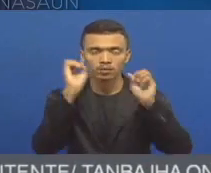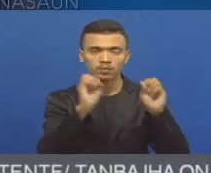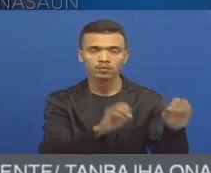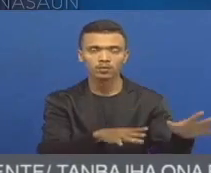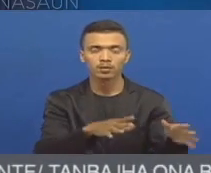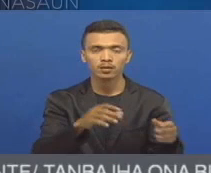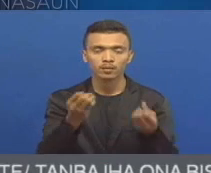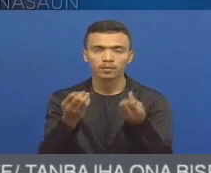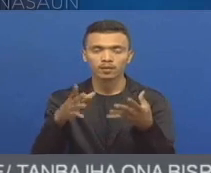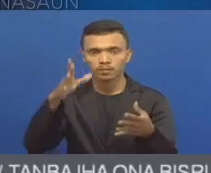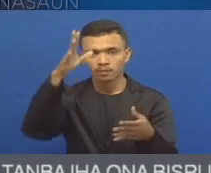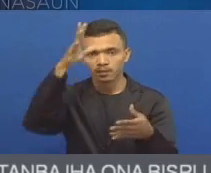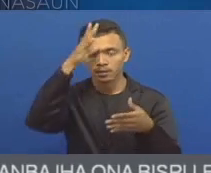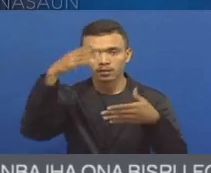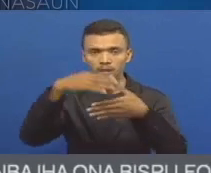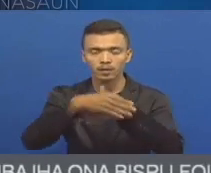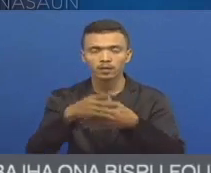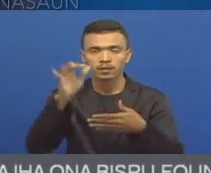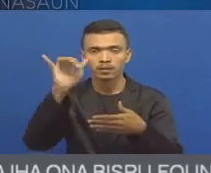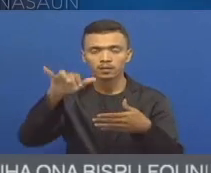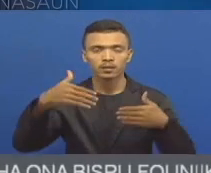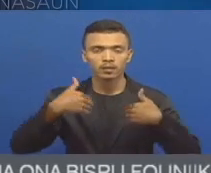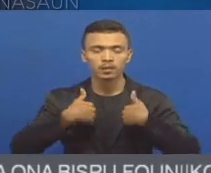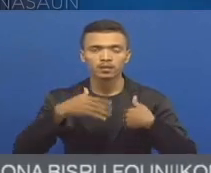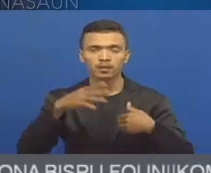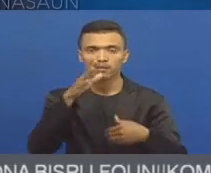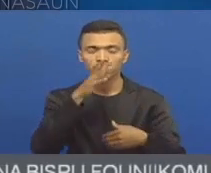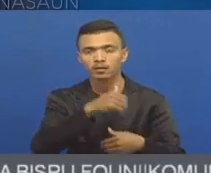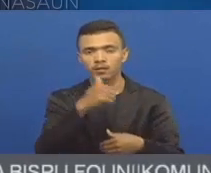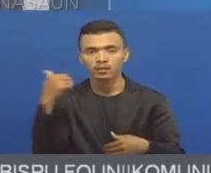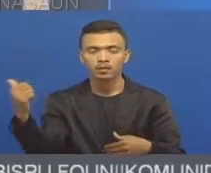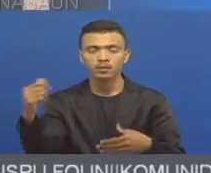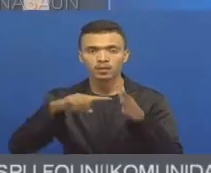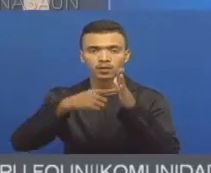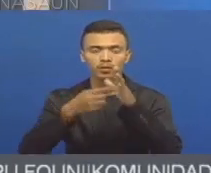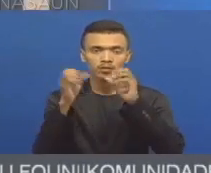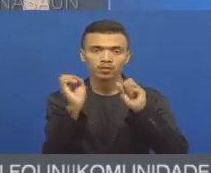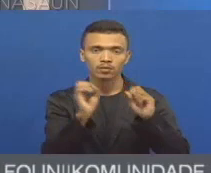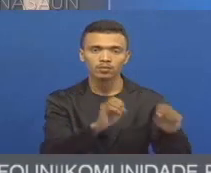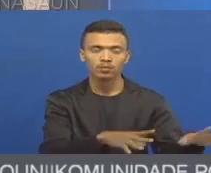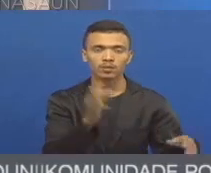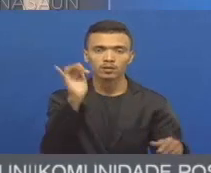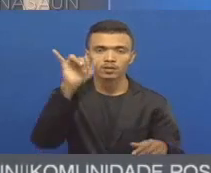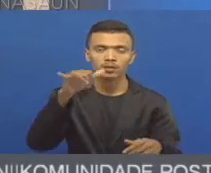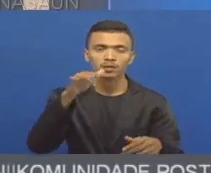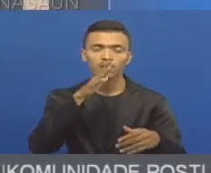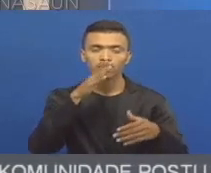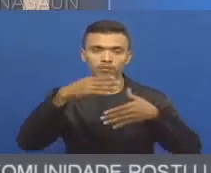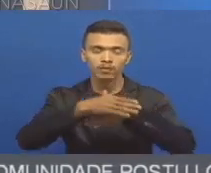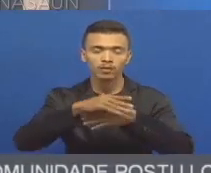sira depois ia tia fen seluk sira hahu abandono ona sira ni fen homo sira